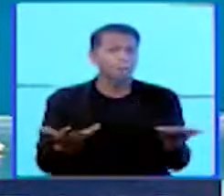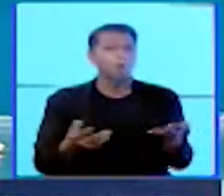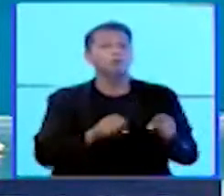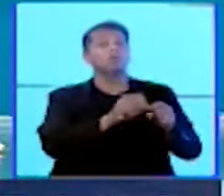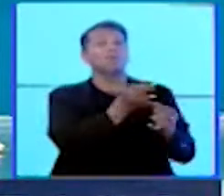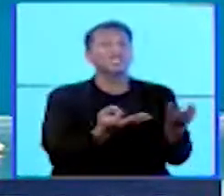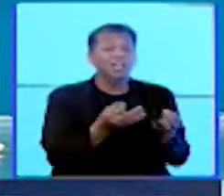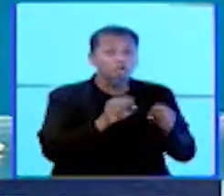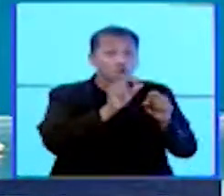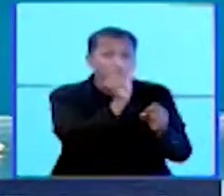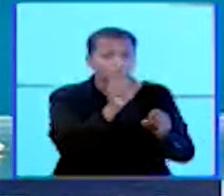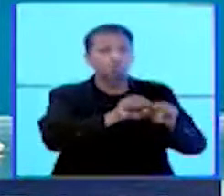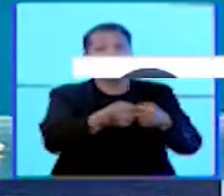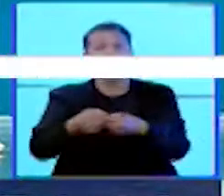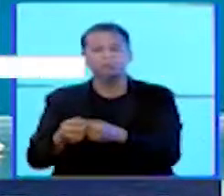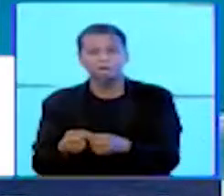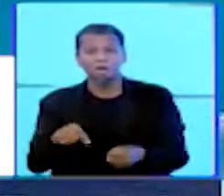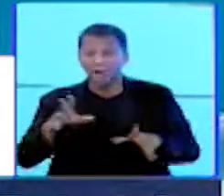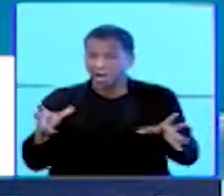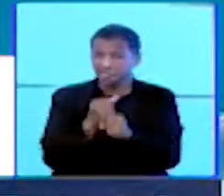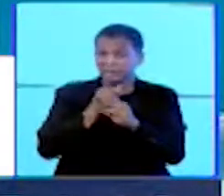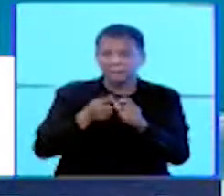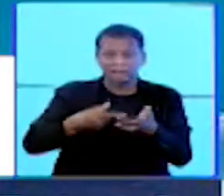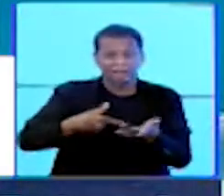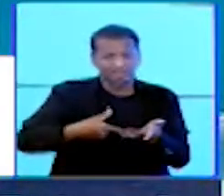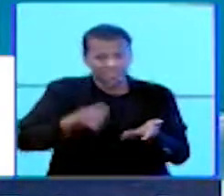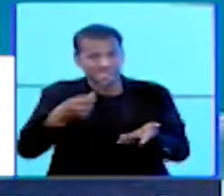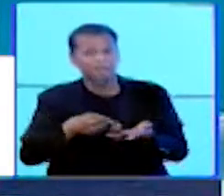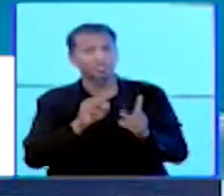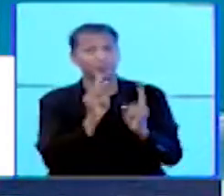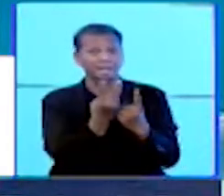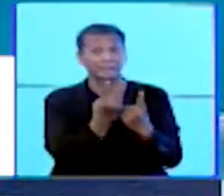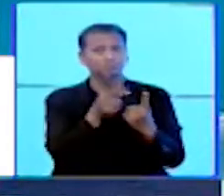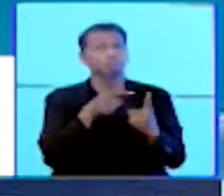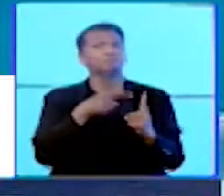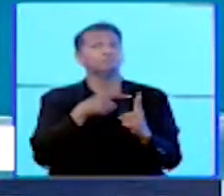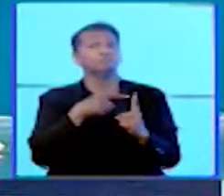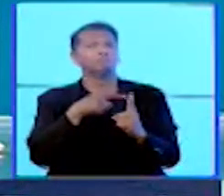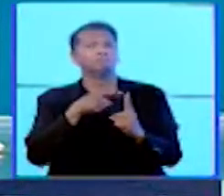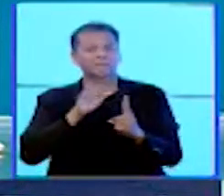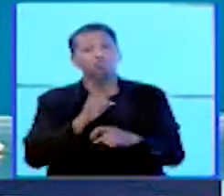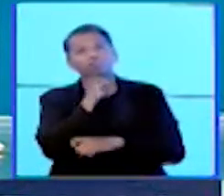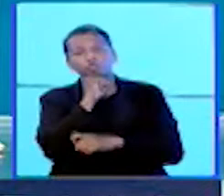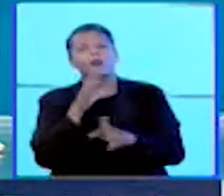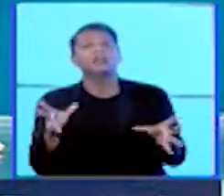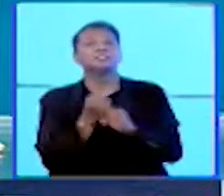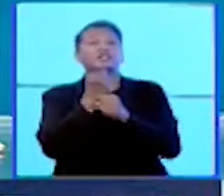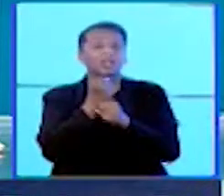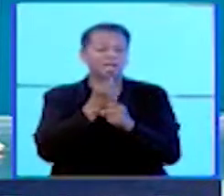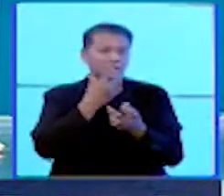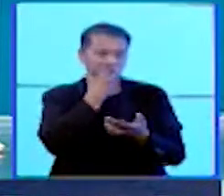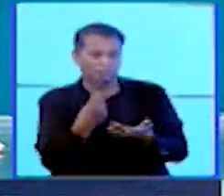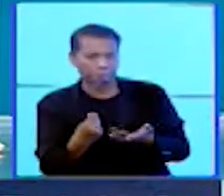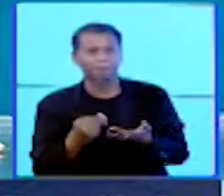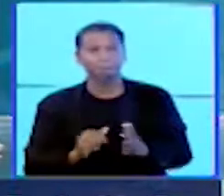perusakan fasilitas umum. Hasil rapid test 13 diantaranya reaktif COVID-19 dan sedang menunggu hasil swab test.